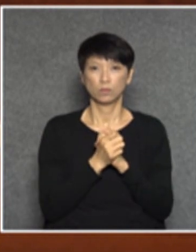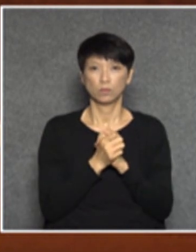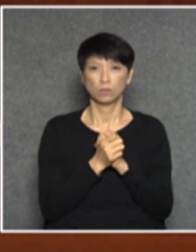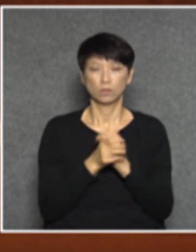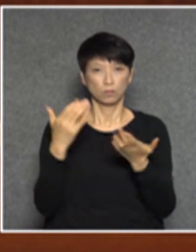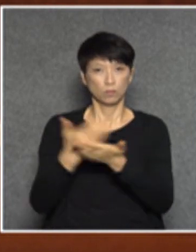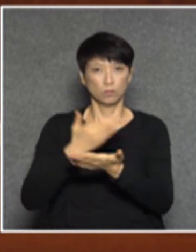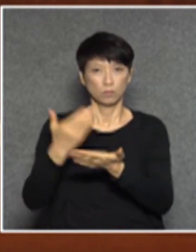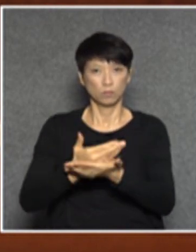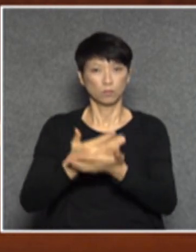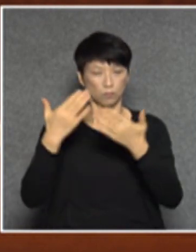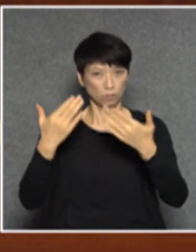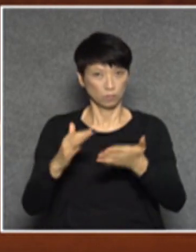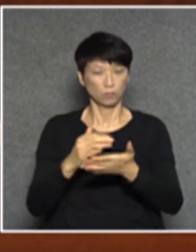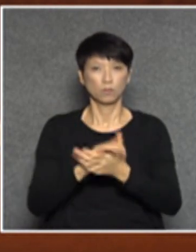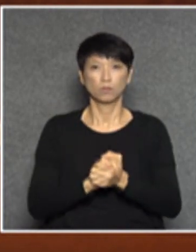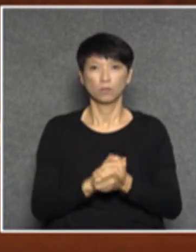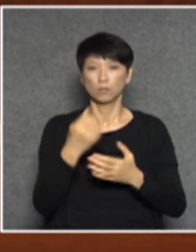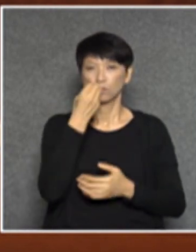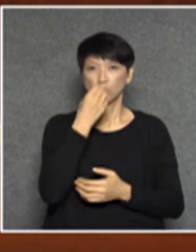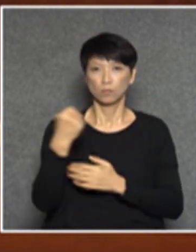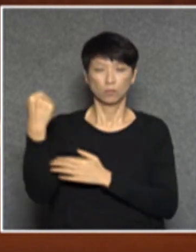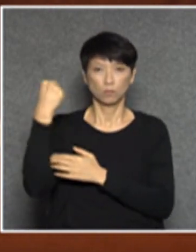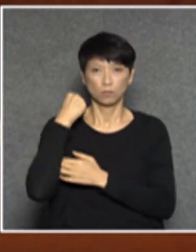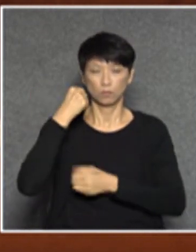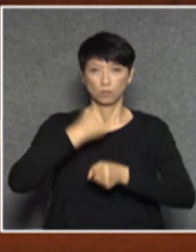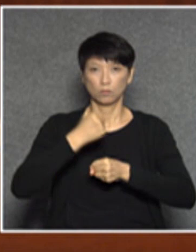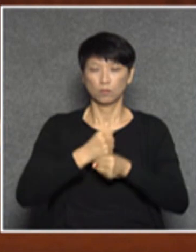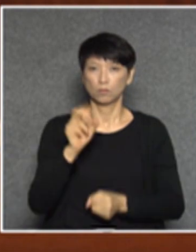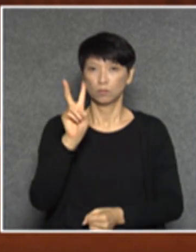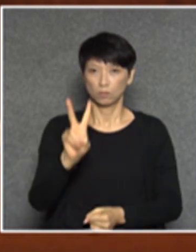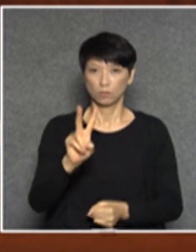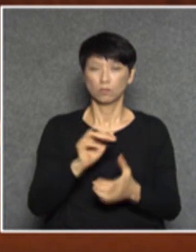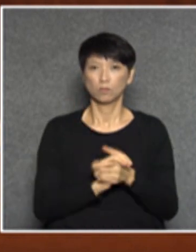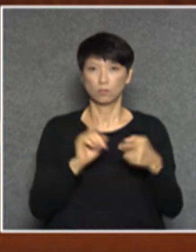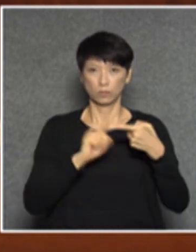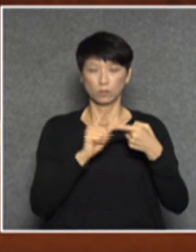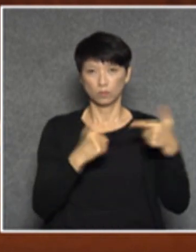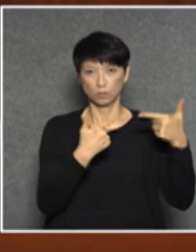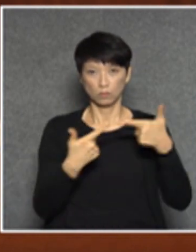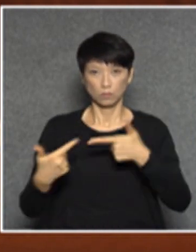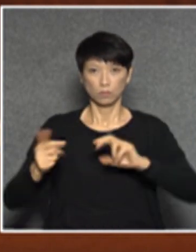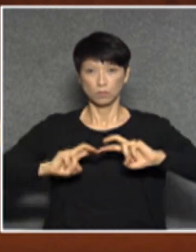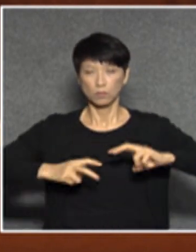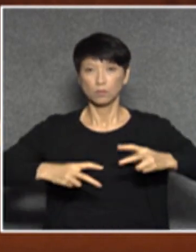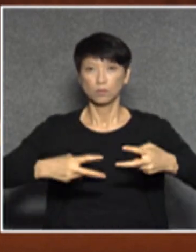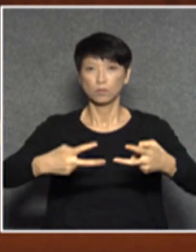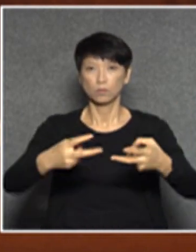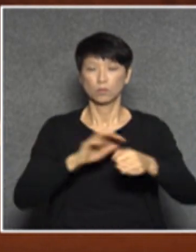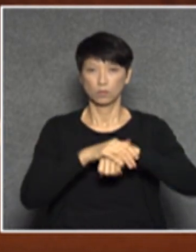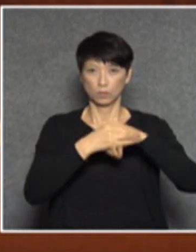嘅。香港喺呢方面有咁樣實力咧，我哋可以做兩樣嘢，一個咧就係繼續發展香港作為一個國